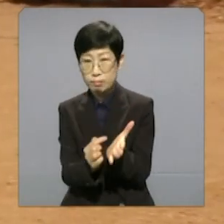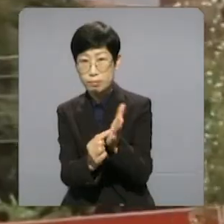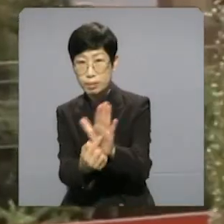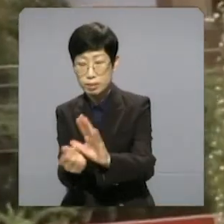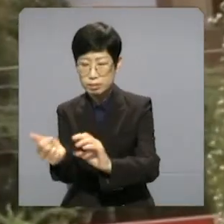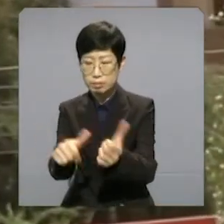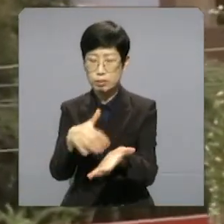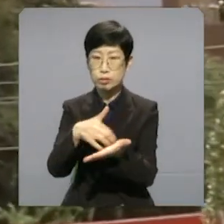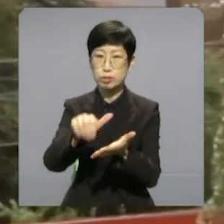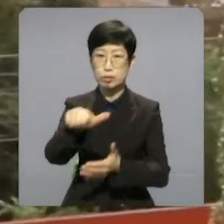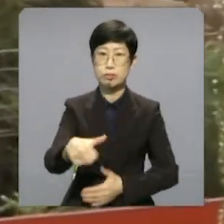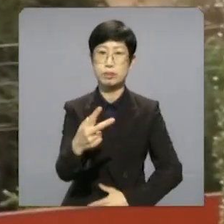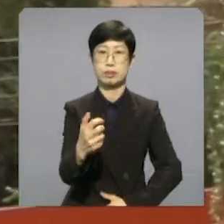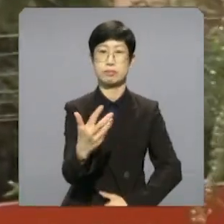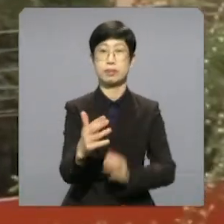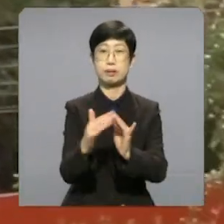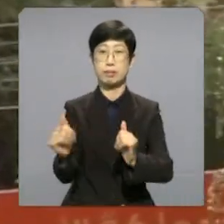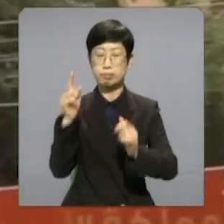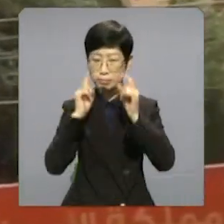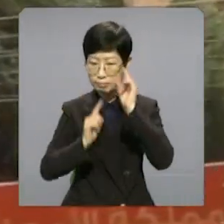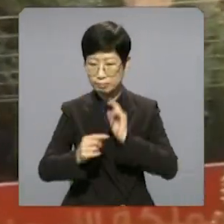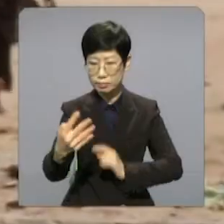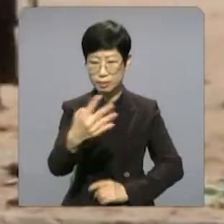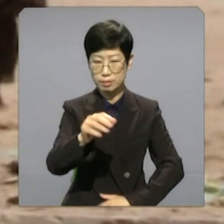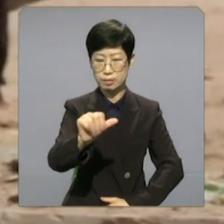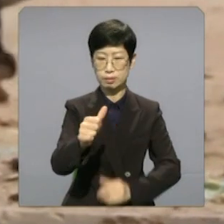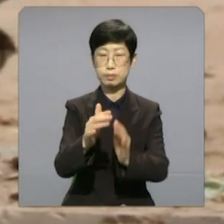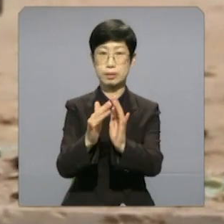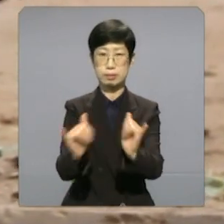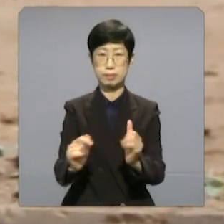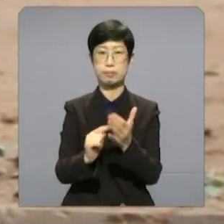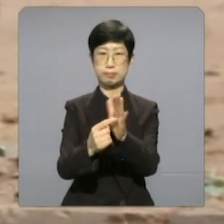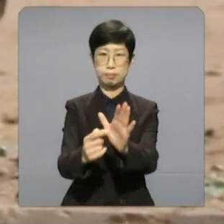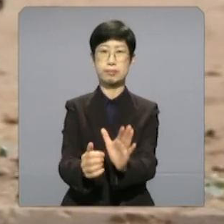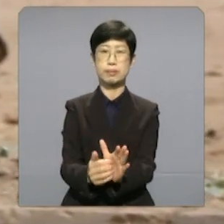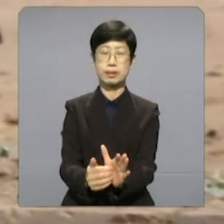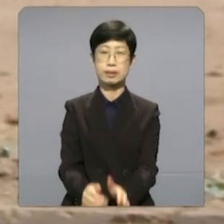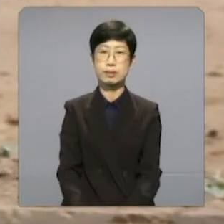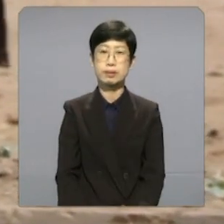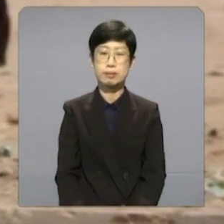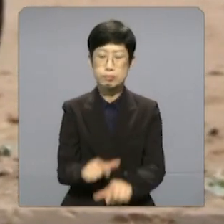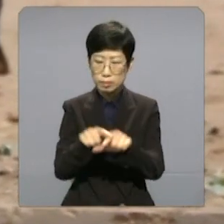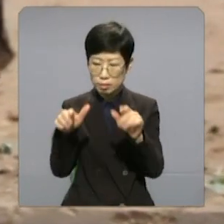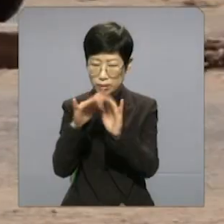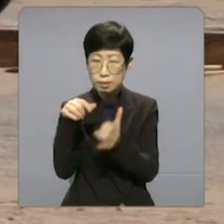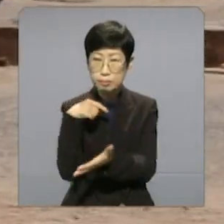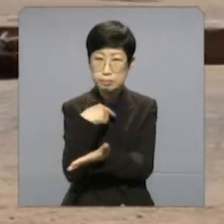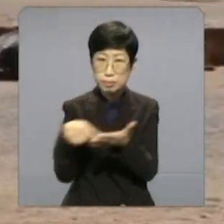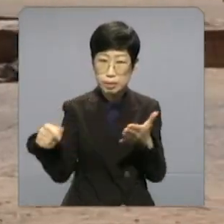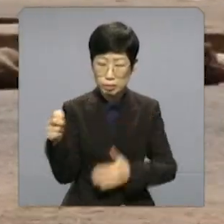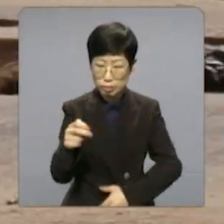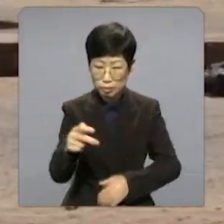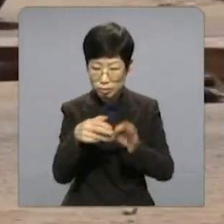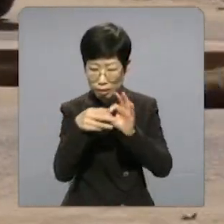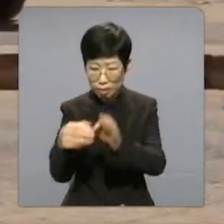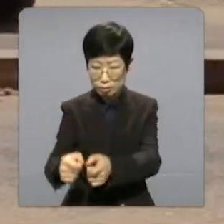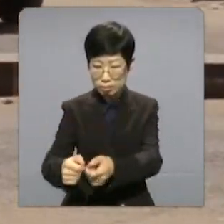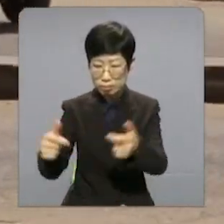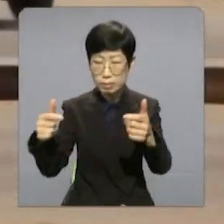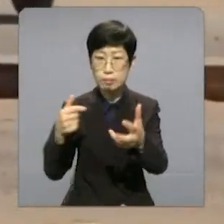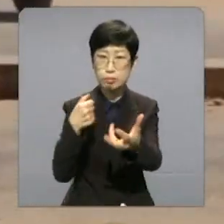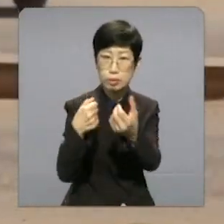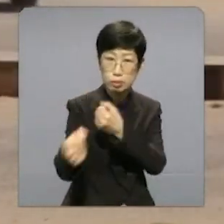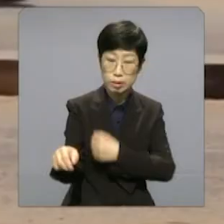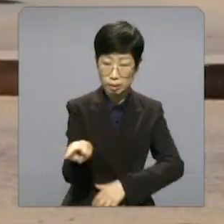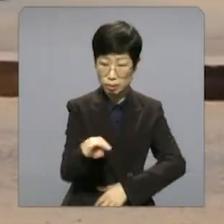사망자 528명, 부상자는 4,500명으로 집계했습니다. 민간인의 피해가 속출하고 있음에도 양측의